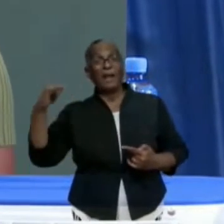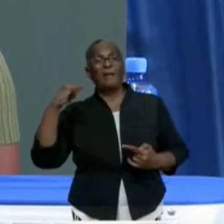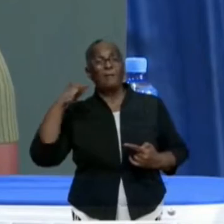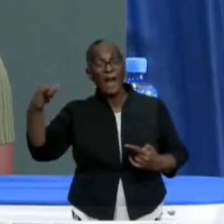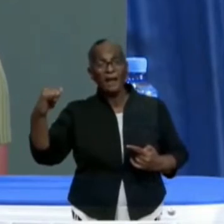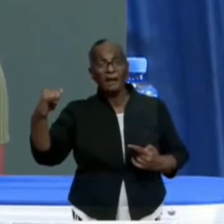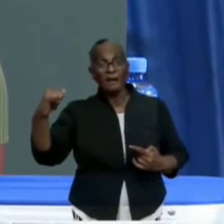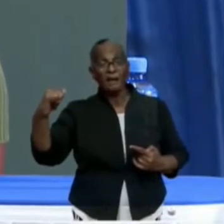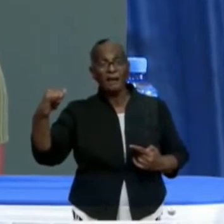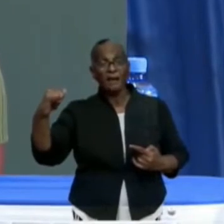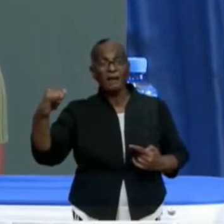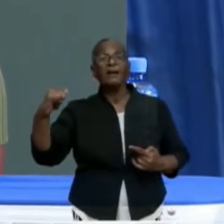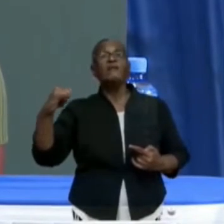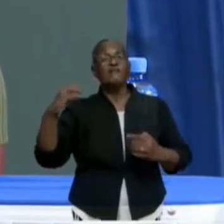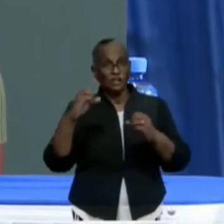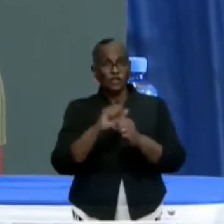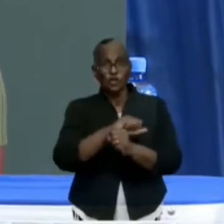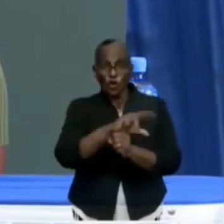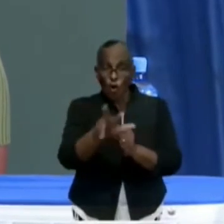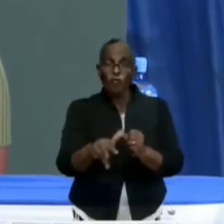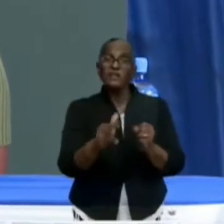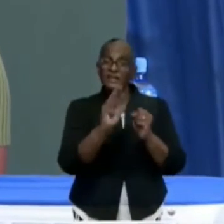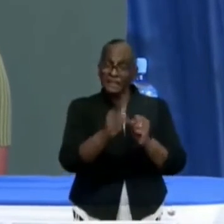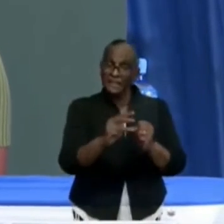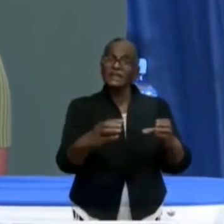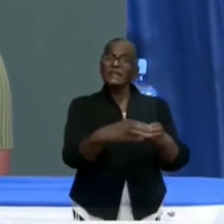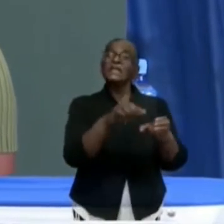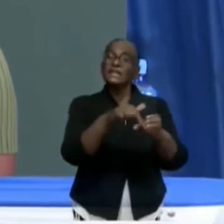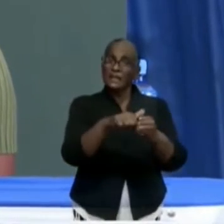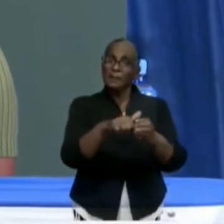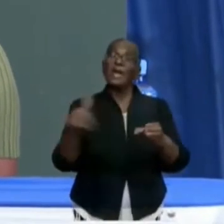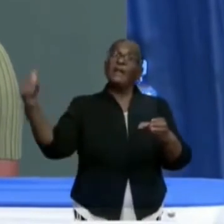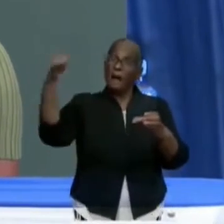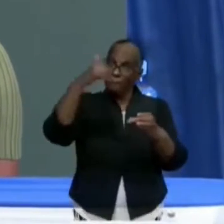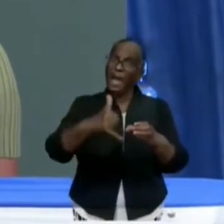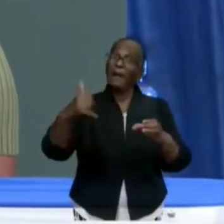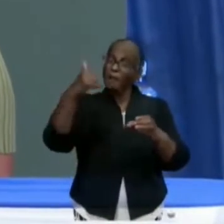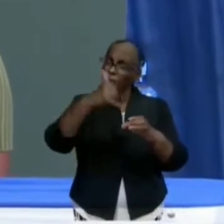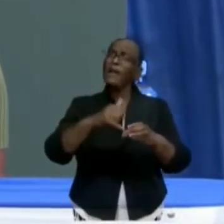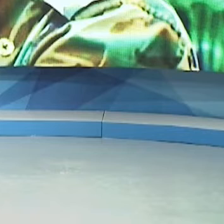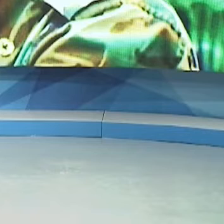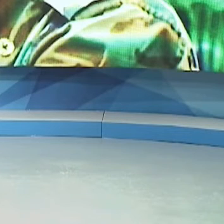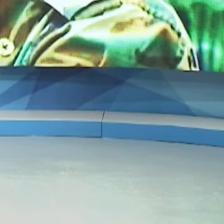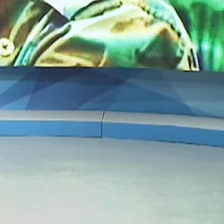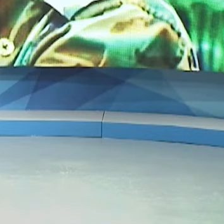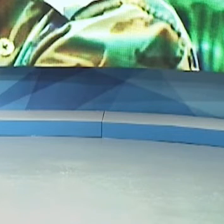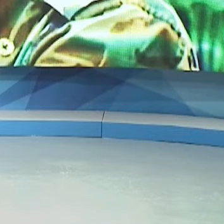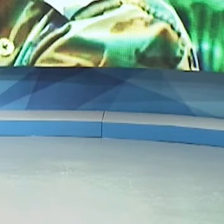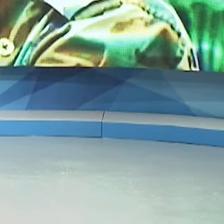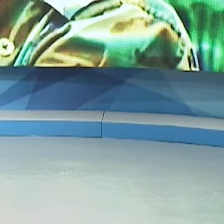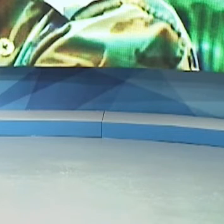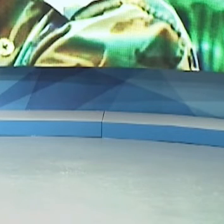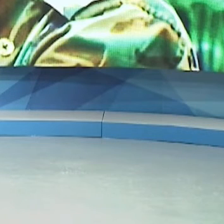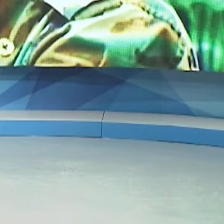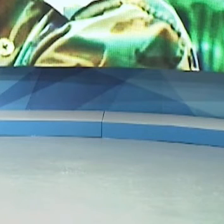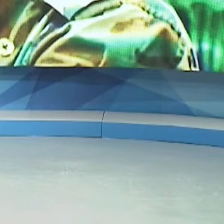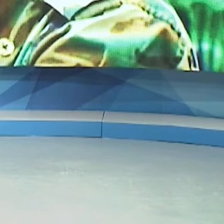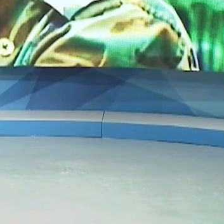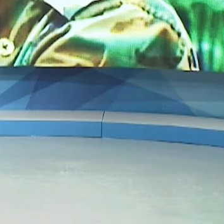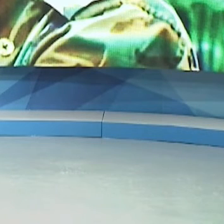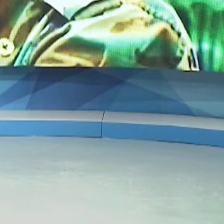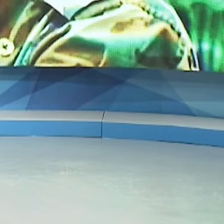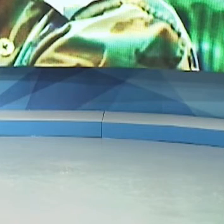nummers, dat zijn de nummers van het COVID-management team en zij kunnen u verder wegwijs maken. Dat is dus Gwendoline